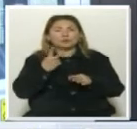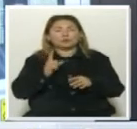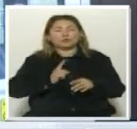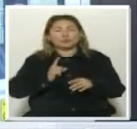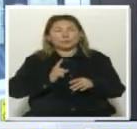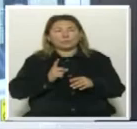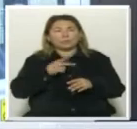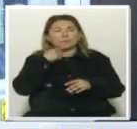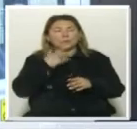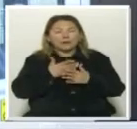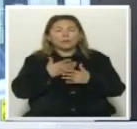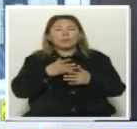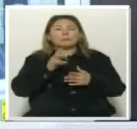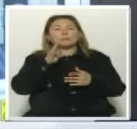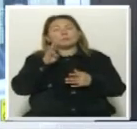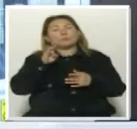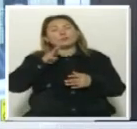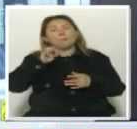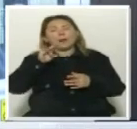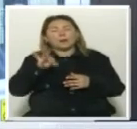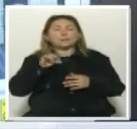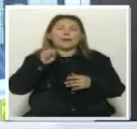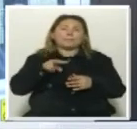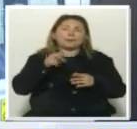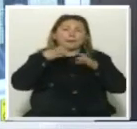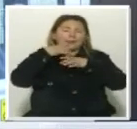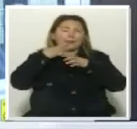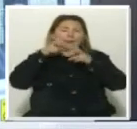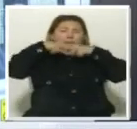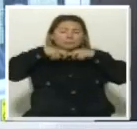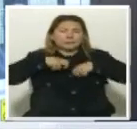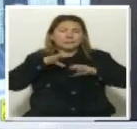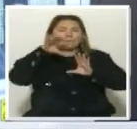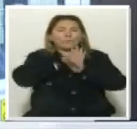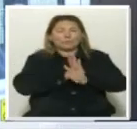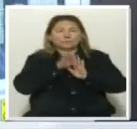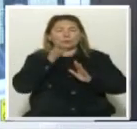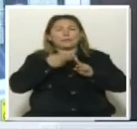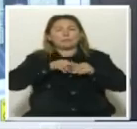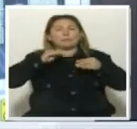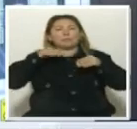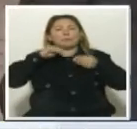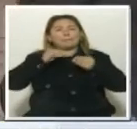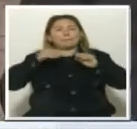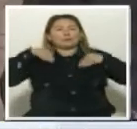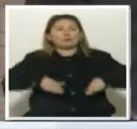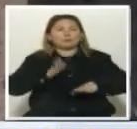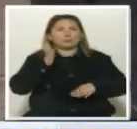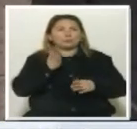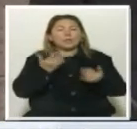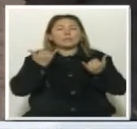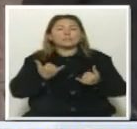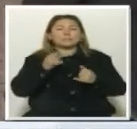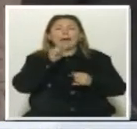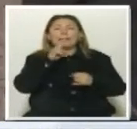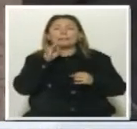Ол шамамен осы наурыз айларында, ақпан айларында экспертизаға кіреді. Сол кезде ол мәселесін шешіледі, тоқ мәселесі. Сондай ақ әкімдік